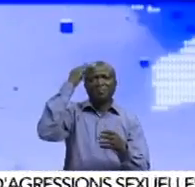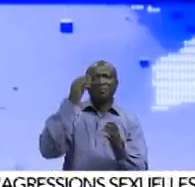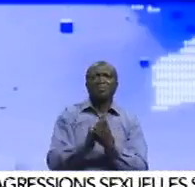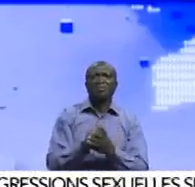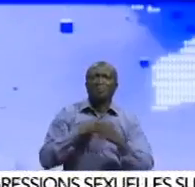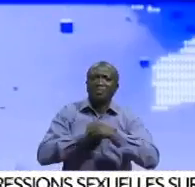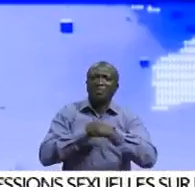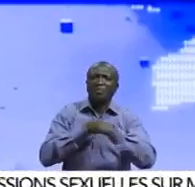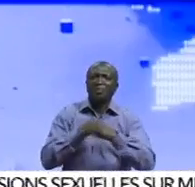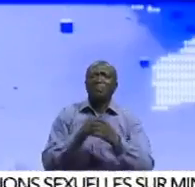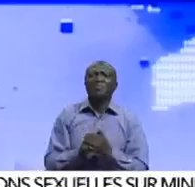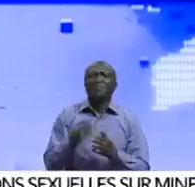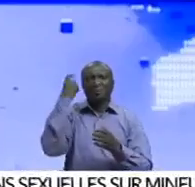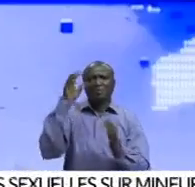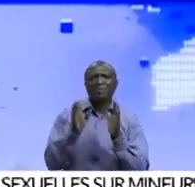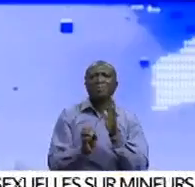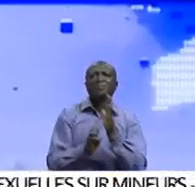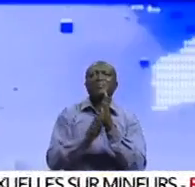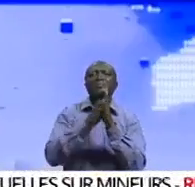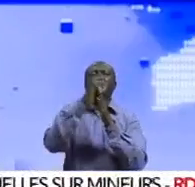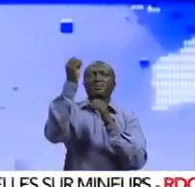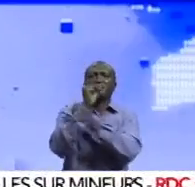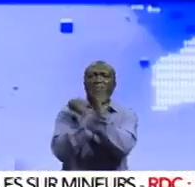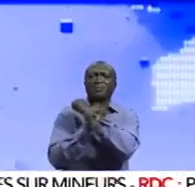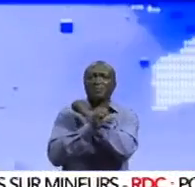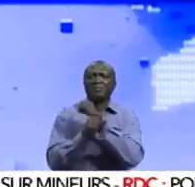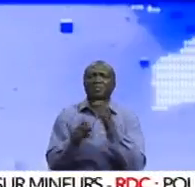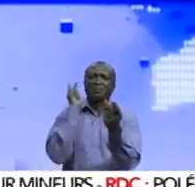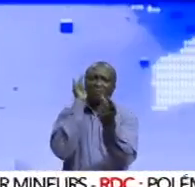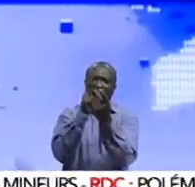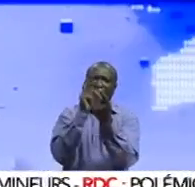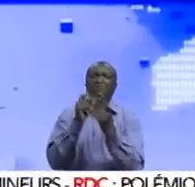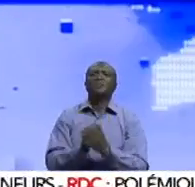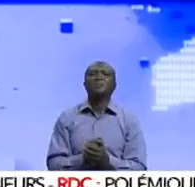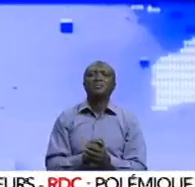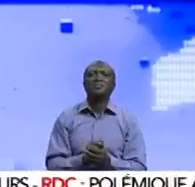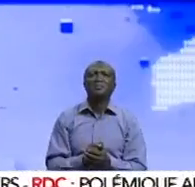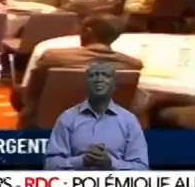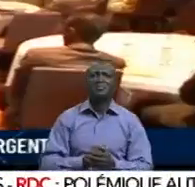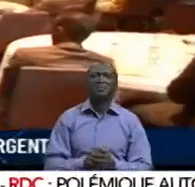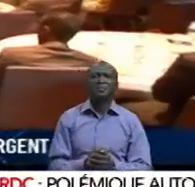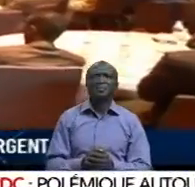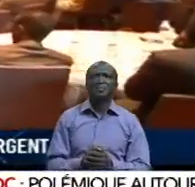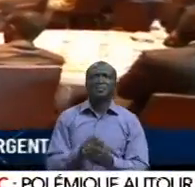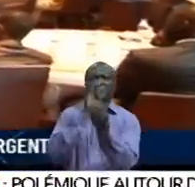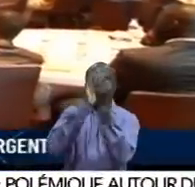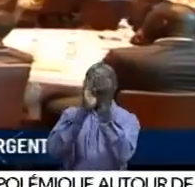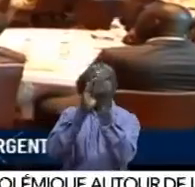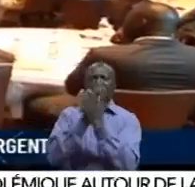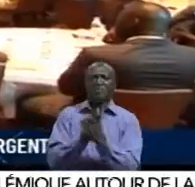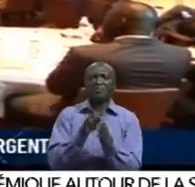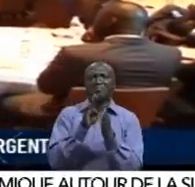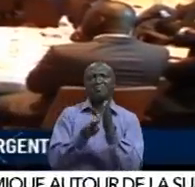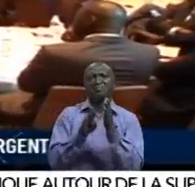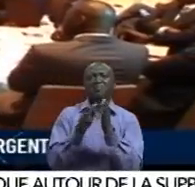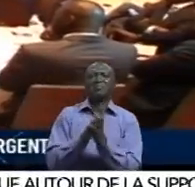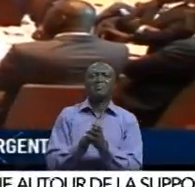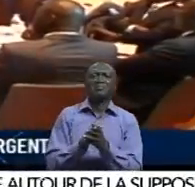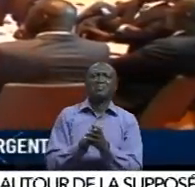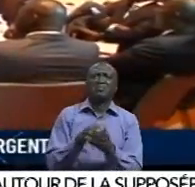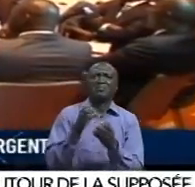s'ériger stratège pour l'émergence du Sénégal les précisions de adara Bonardi face à un déficit de capacité